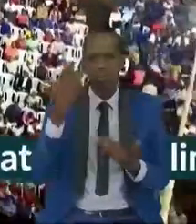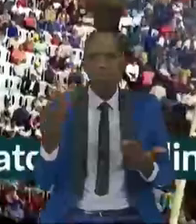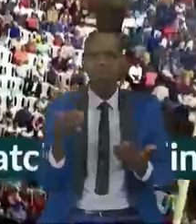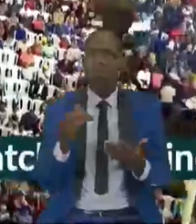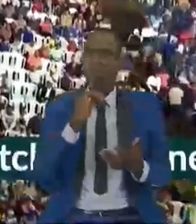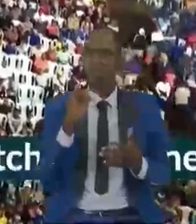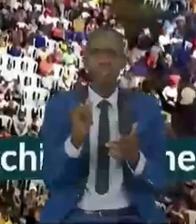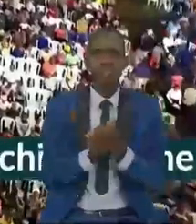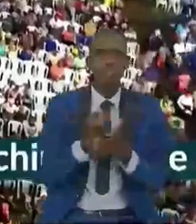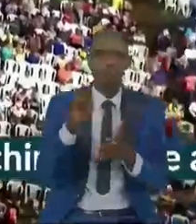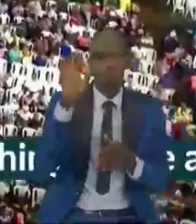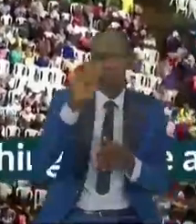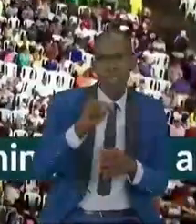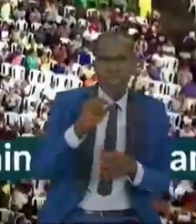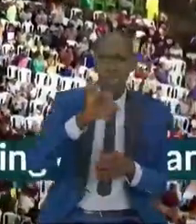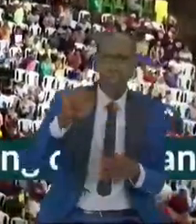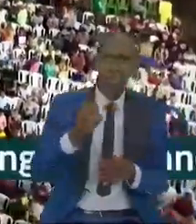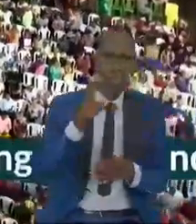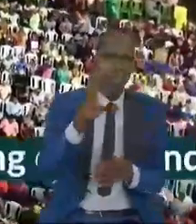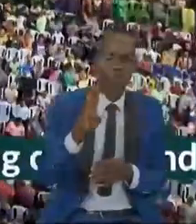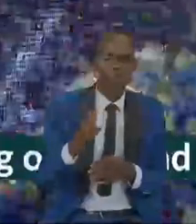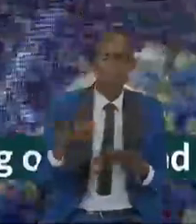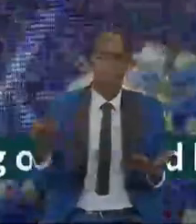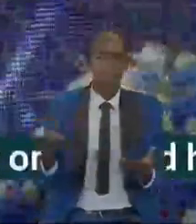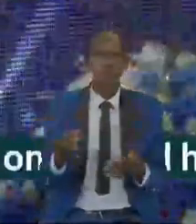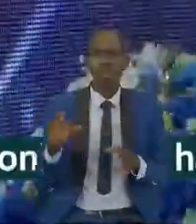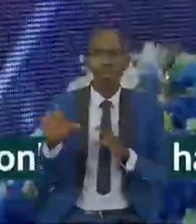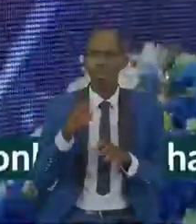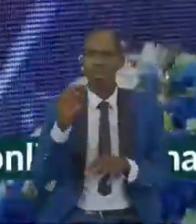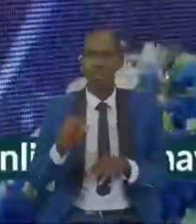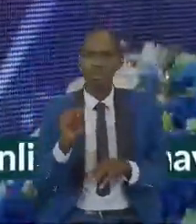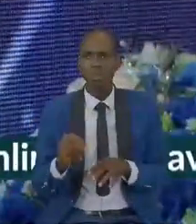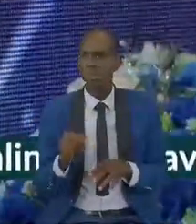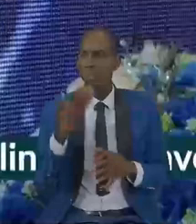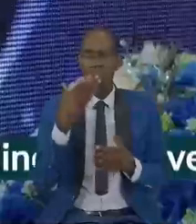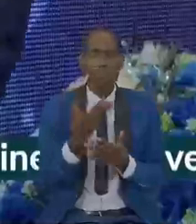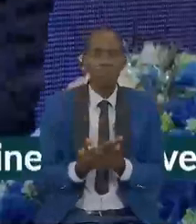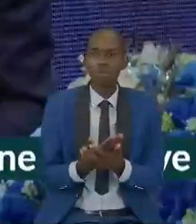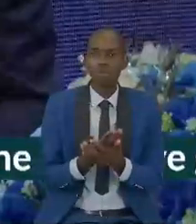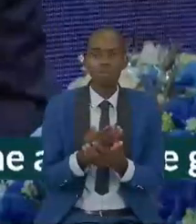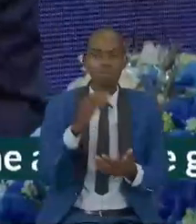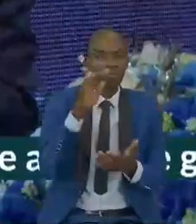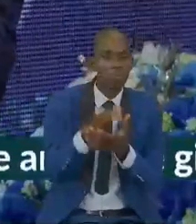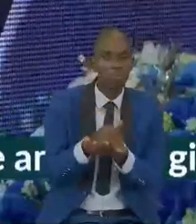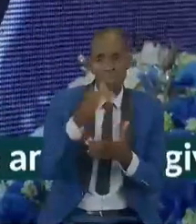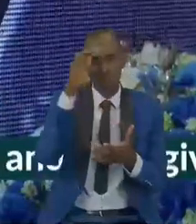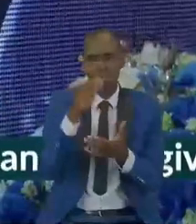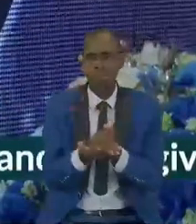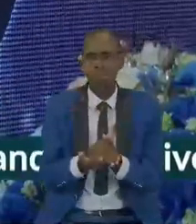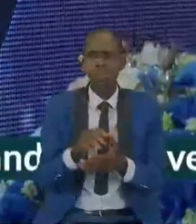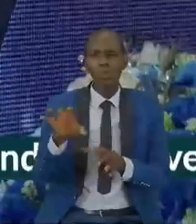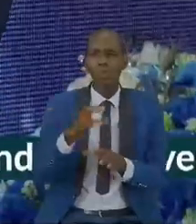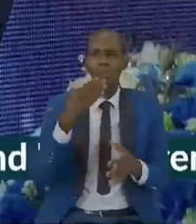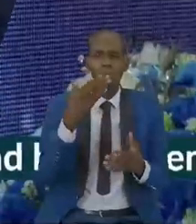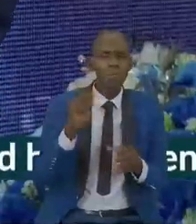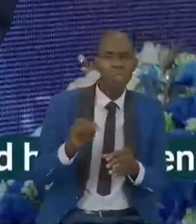Voici l'essence de l'organisation de cette